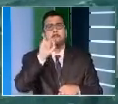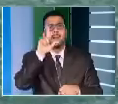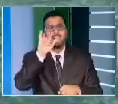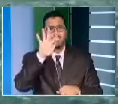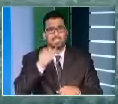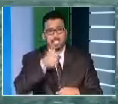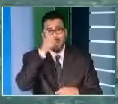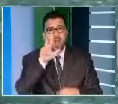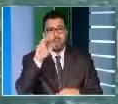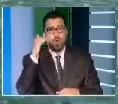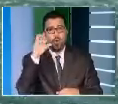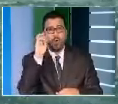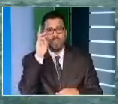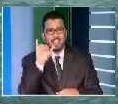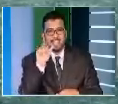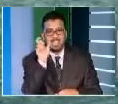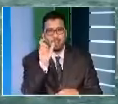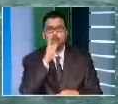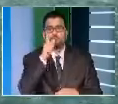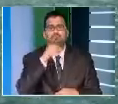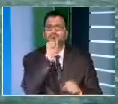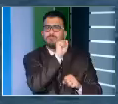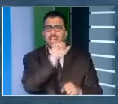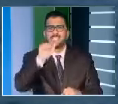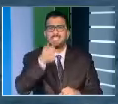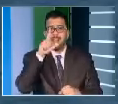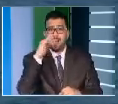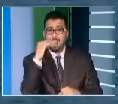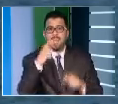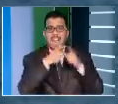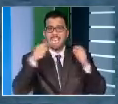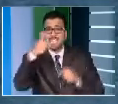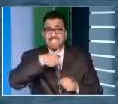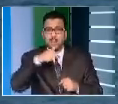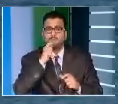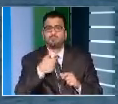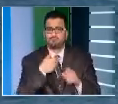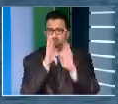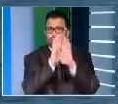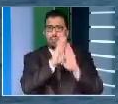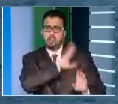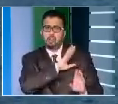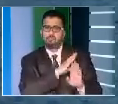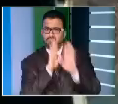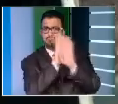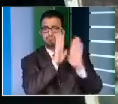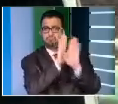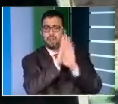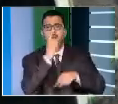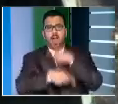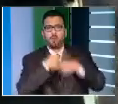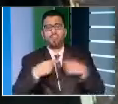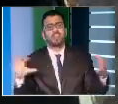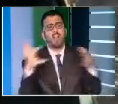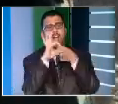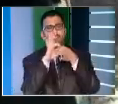أن ميليشيا الحوثي والمخلوع صالح انسحبوا من الجزيرة فور وصول تعزيزات عسكرية كبيرة لقوات الجيش